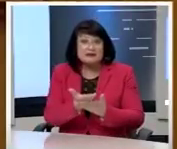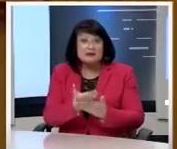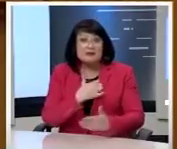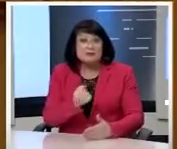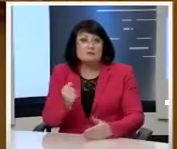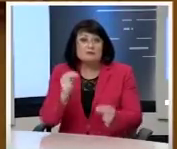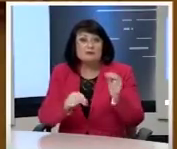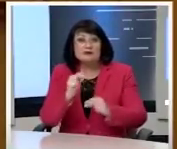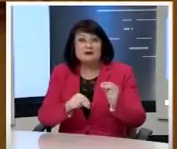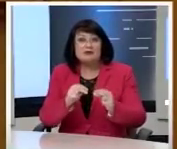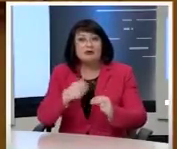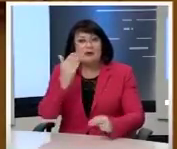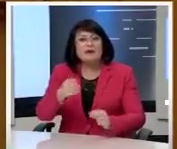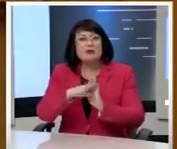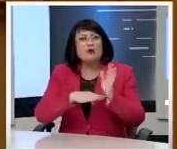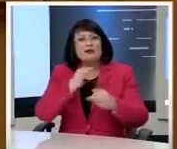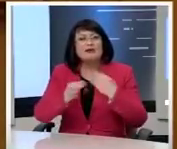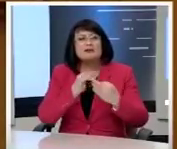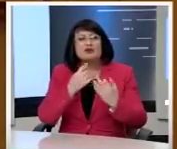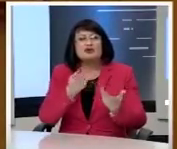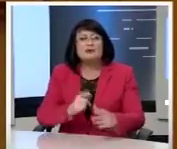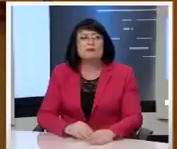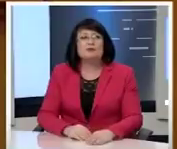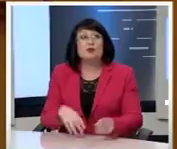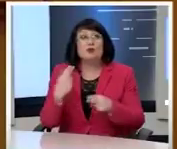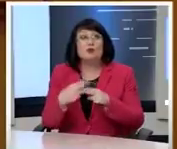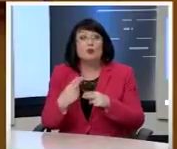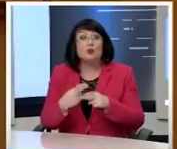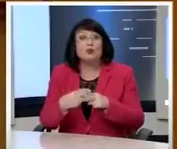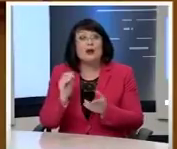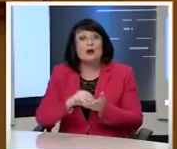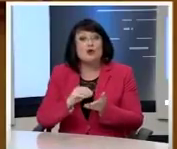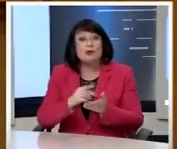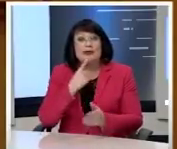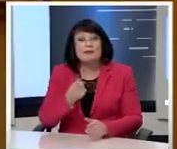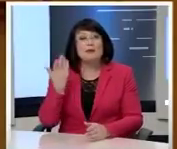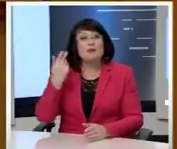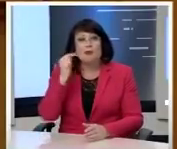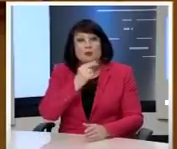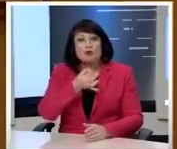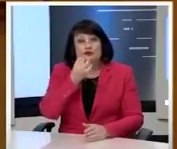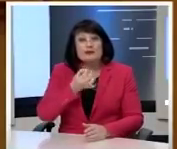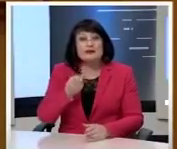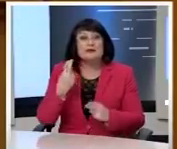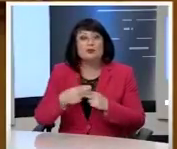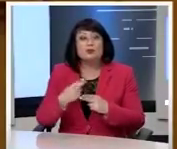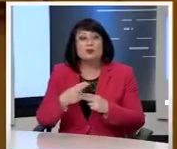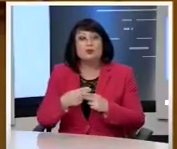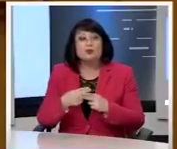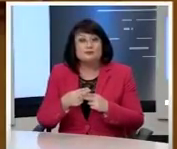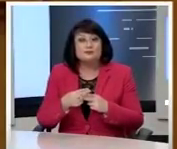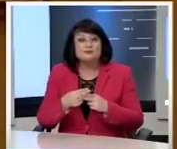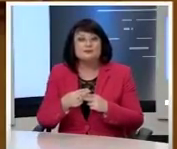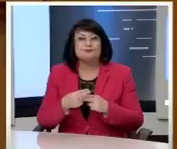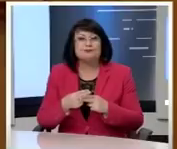και οι οποίες βεβαίως ισχύουν και μετά. Σημαντική είναι επίσης, είχε πει ο Πρωθυπουργός, η εξεύρεση